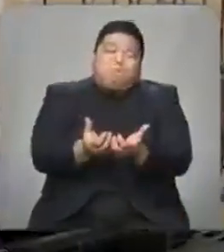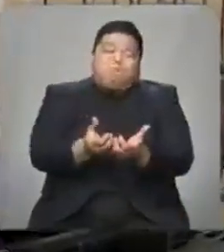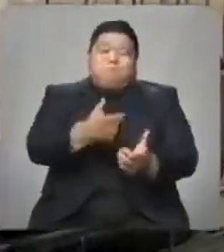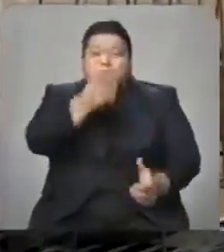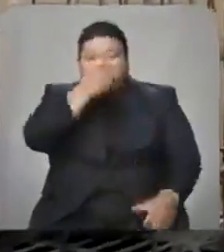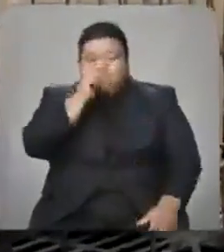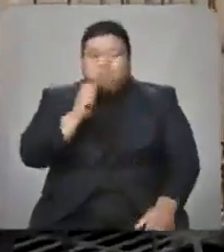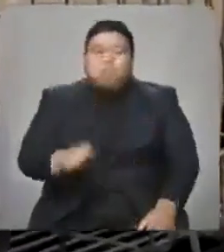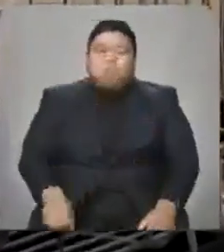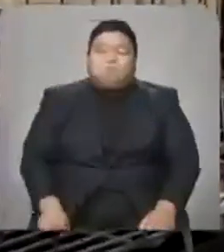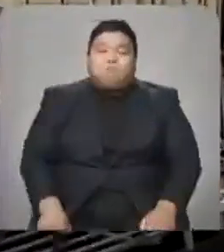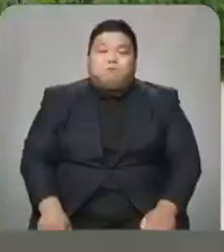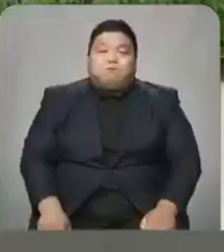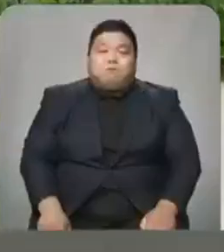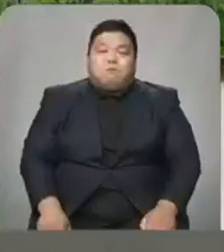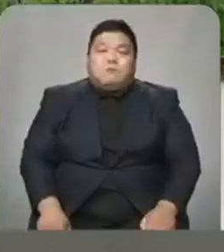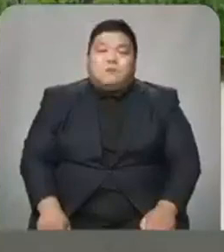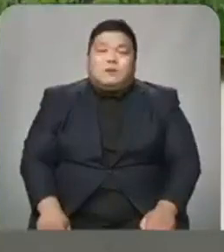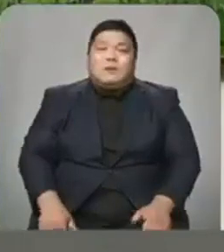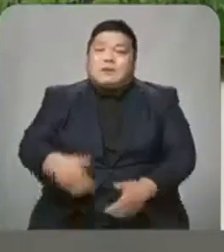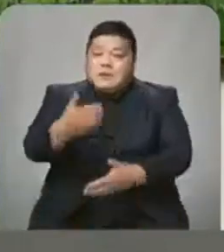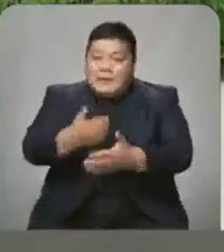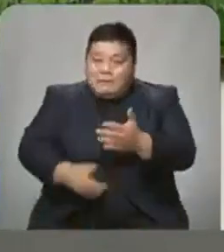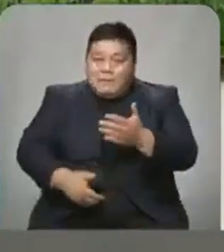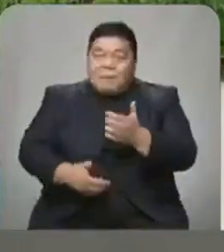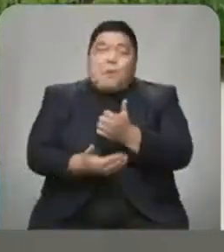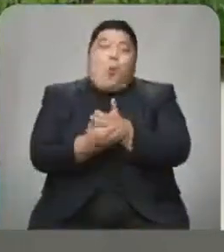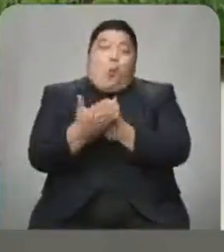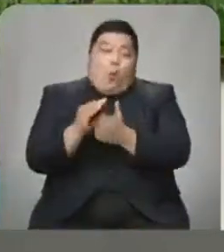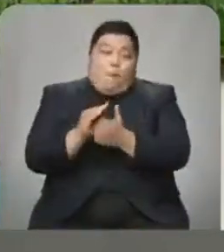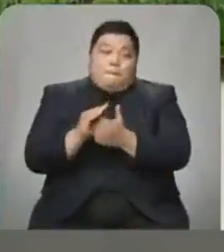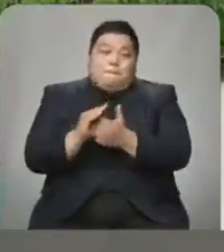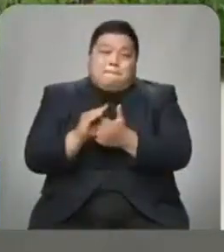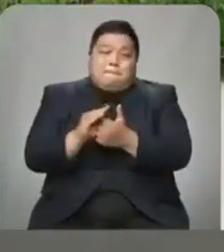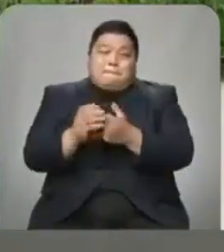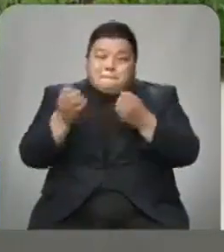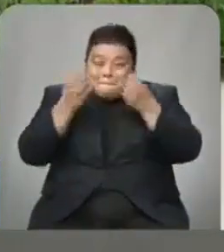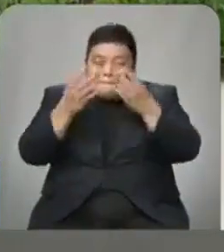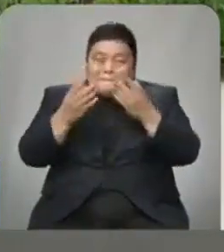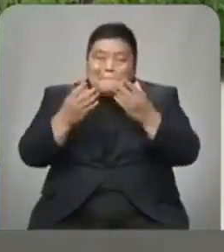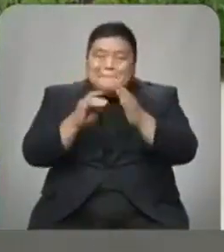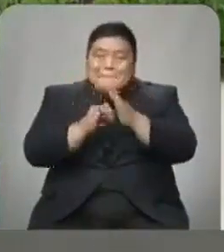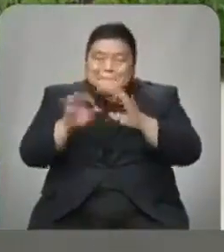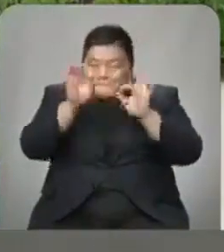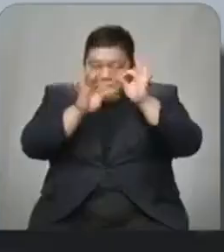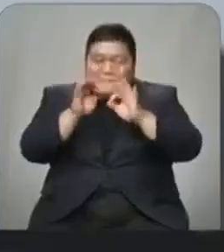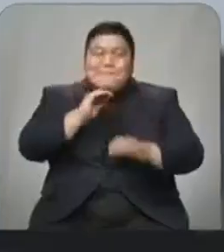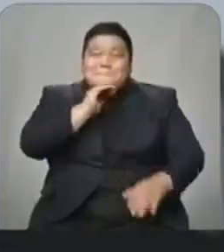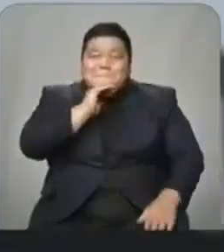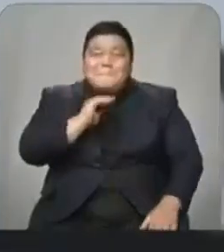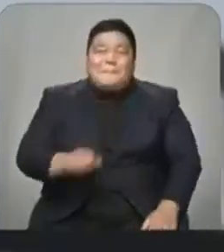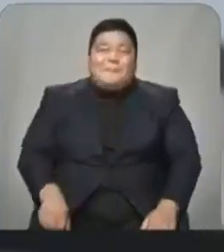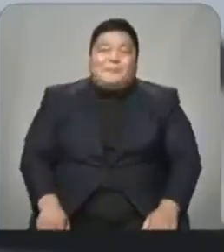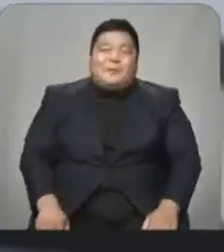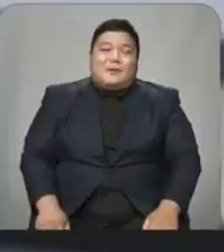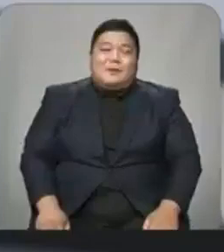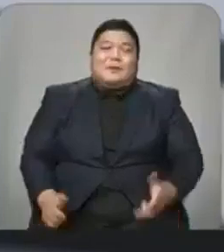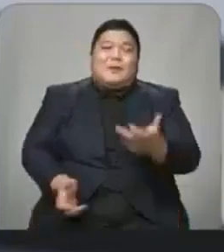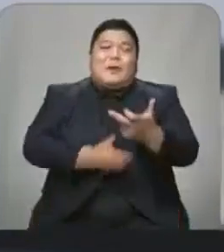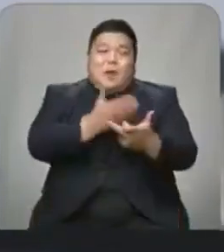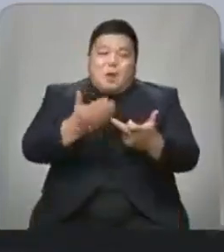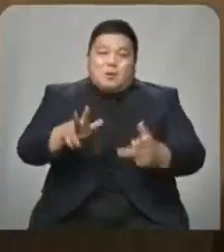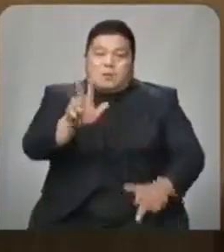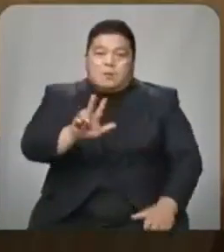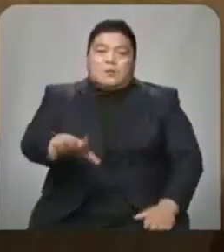이유 때문입니다. 남겨진 동물들은 이렇게 보호소에서 지내며 새로운 주인을 기다리고 있습니다. 강원도가